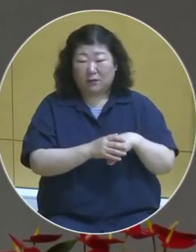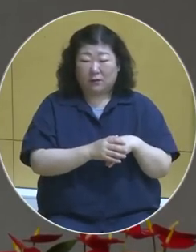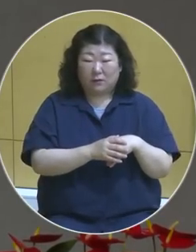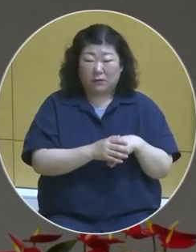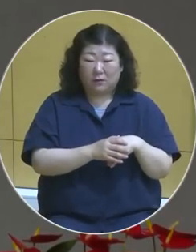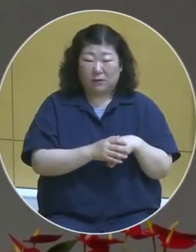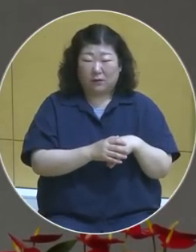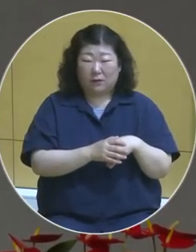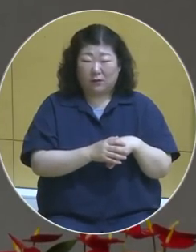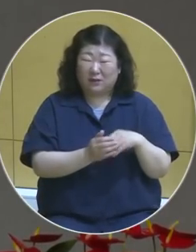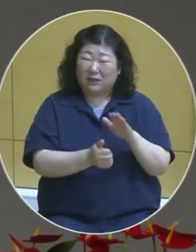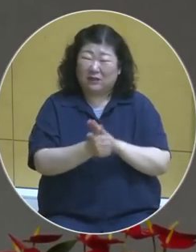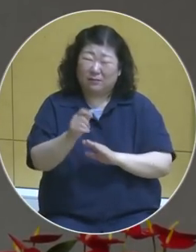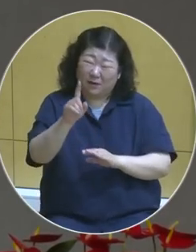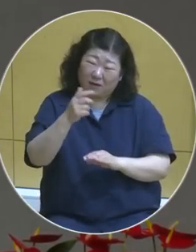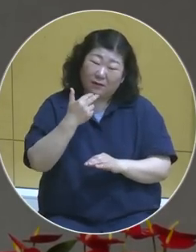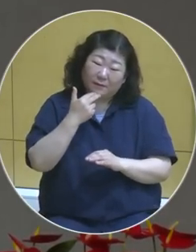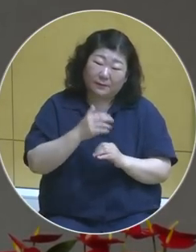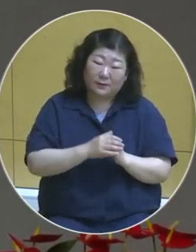이렇게 다윗은 이렇게 표현합니다.